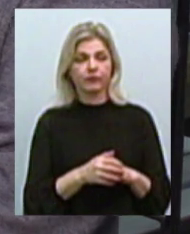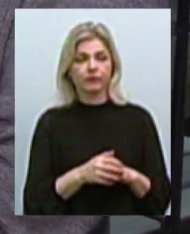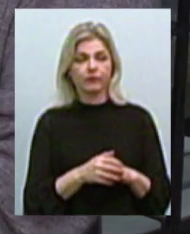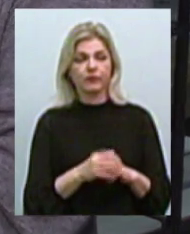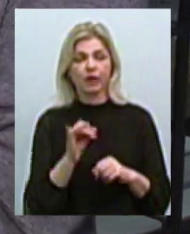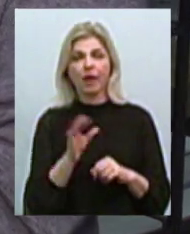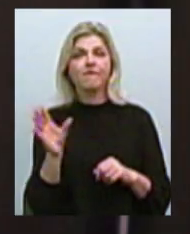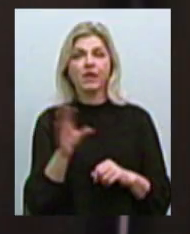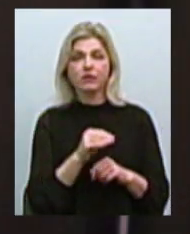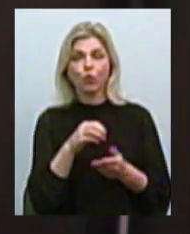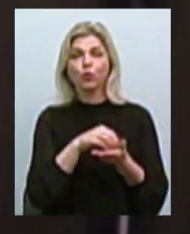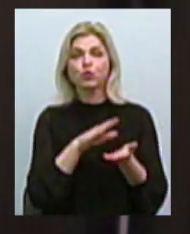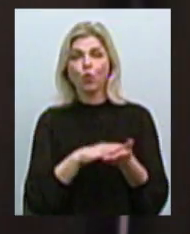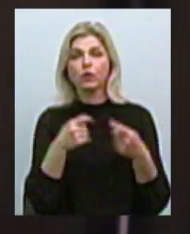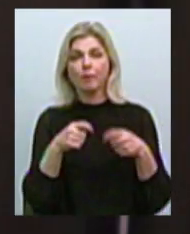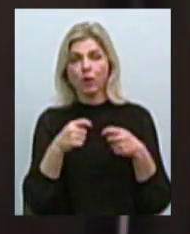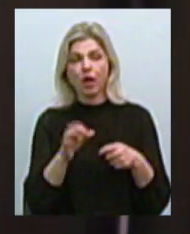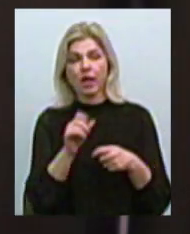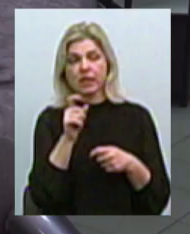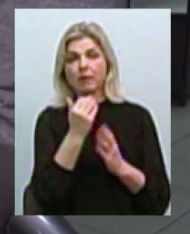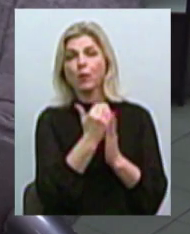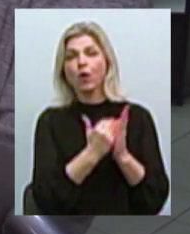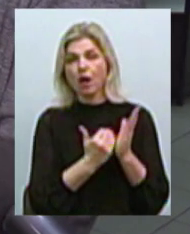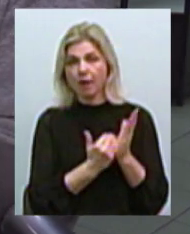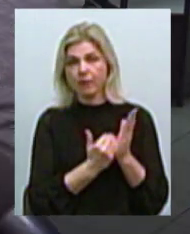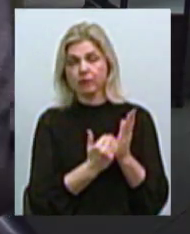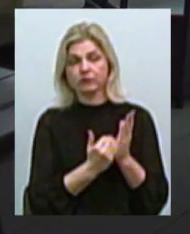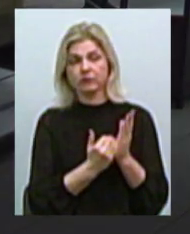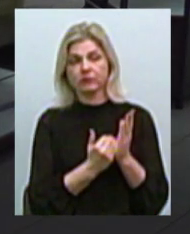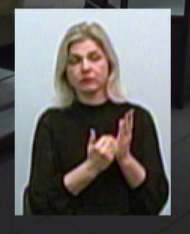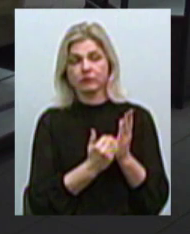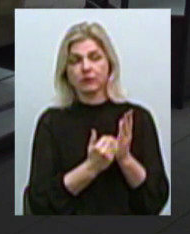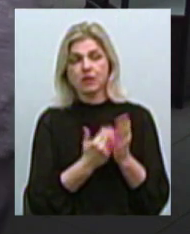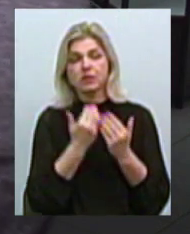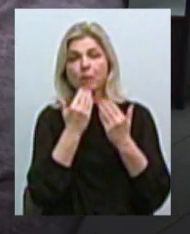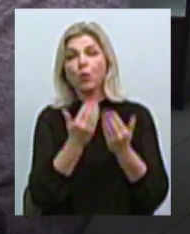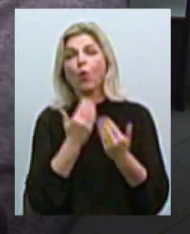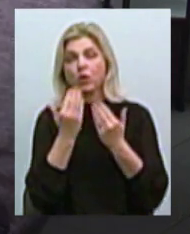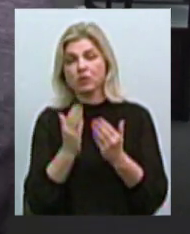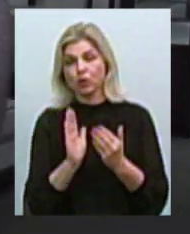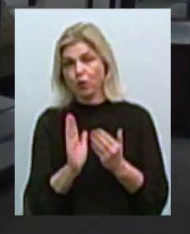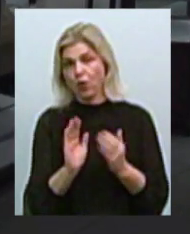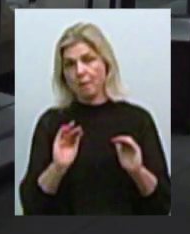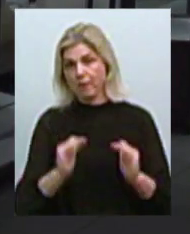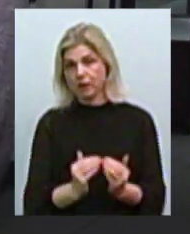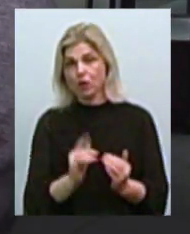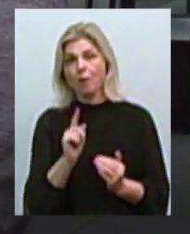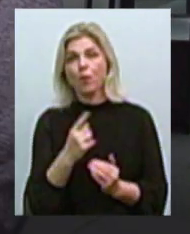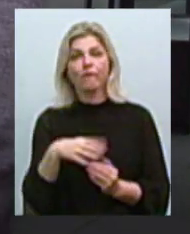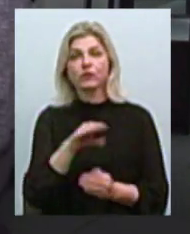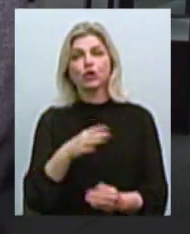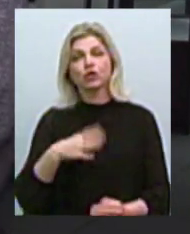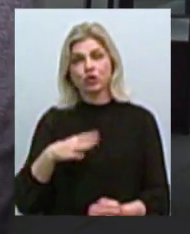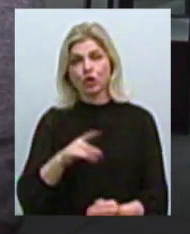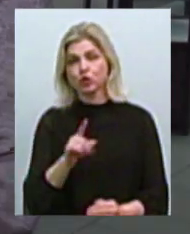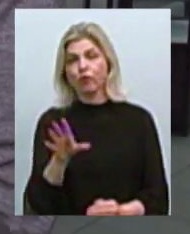учет продаж ведуть із учетної програми. Спрос тільки понизився, тому що... Попит лише зменшився, тому що всі очікують, що